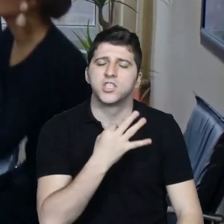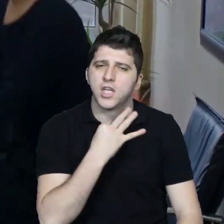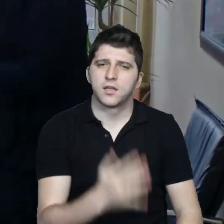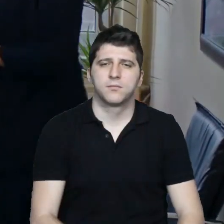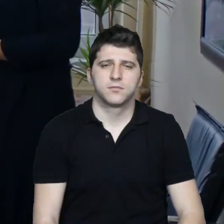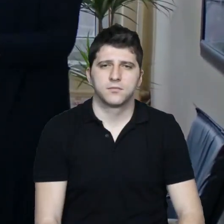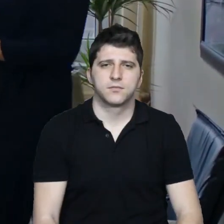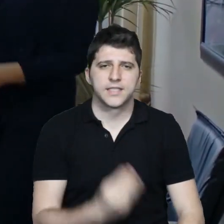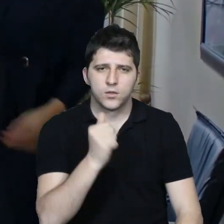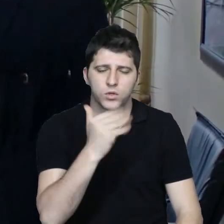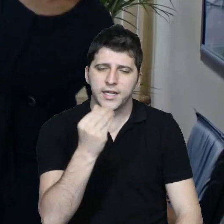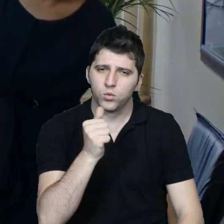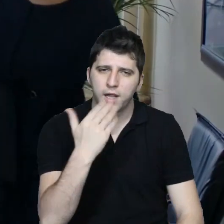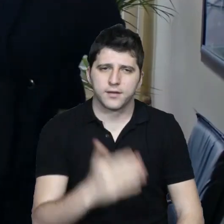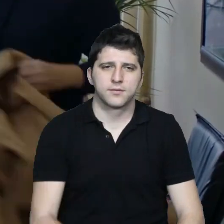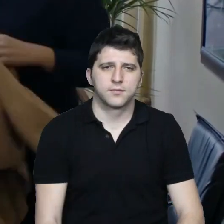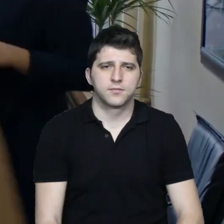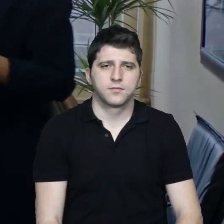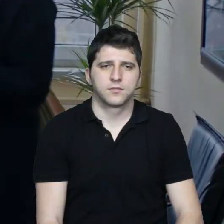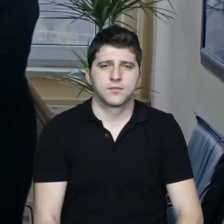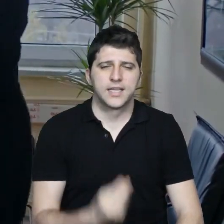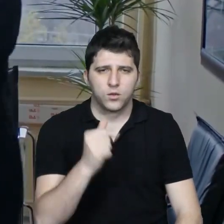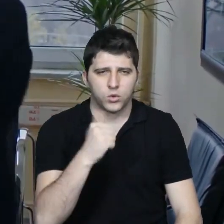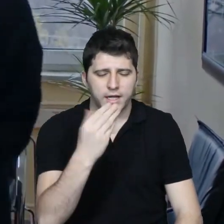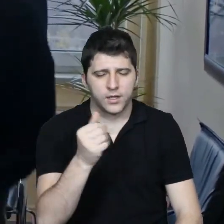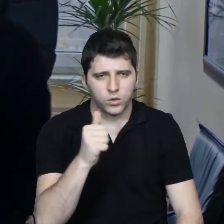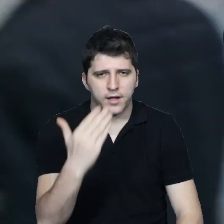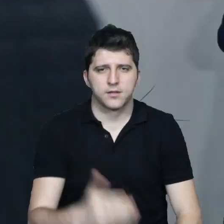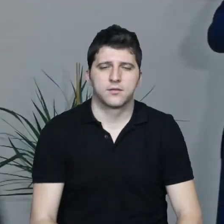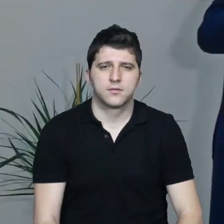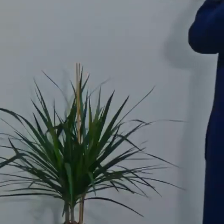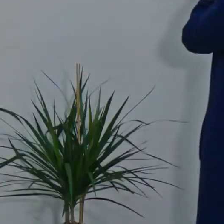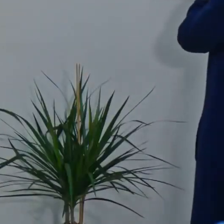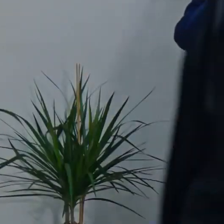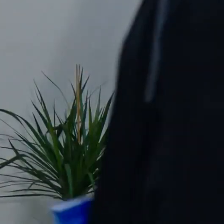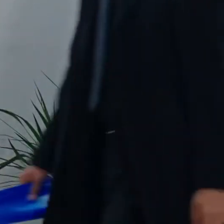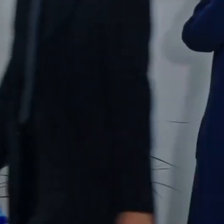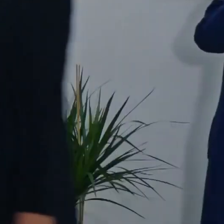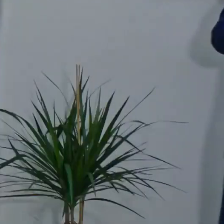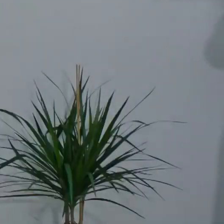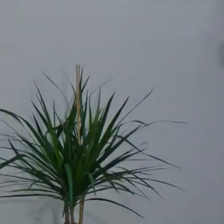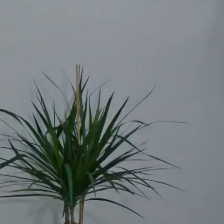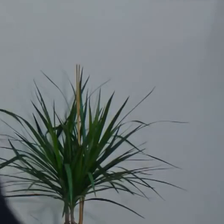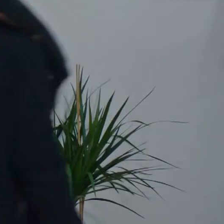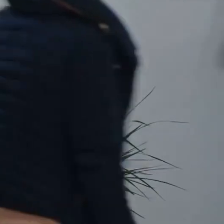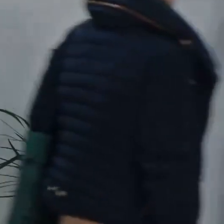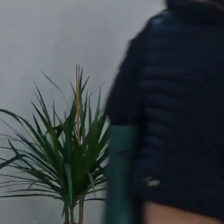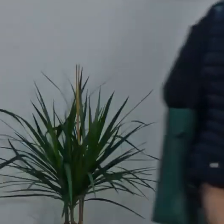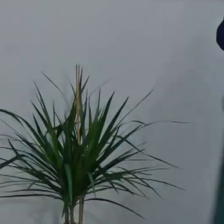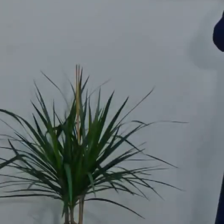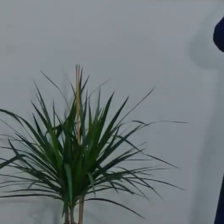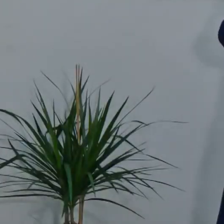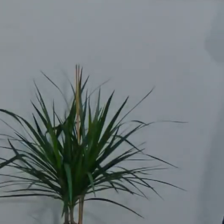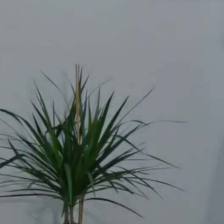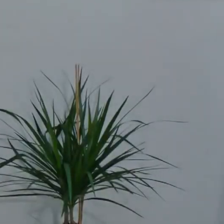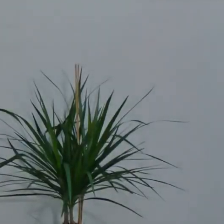ederim. İyi günler. İyi günler efendim. İyi günler. İyi günler. Kapı kapitone şeklinde kahverengi deriyle